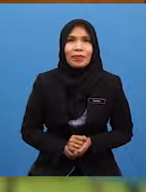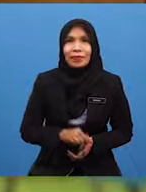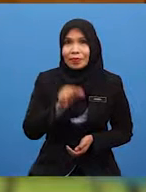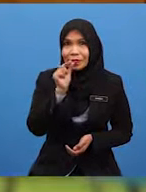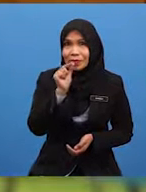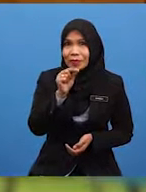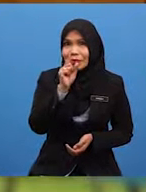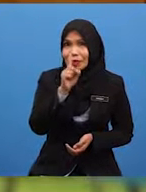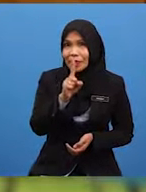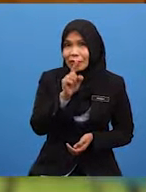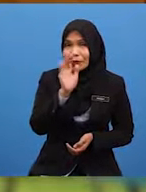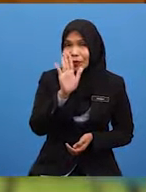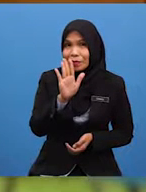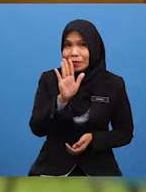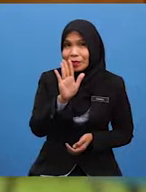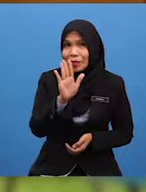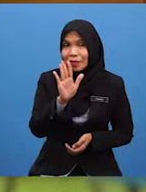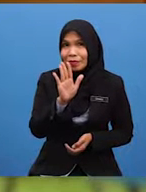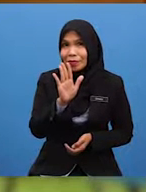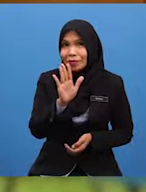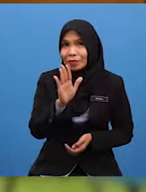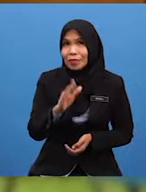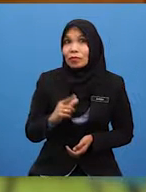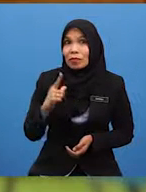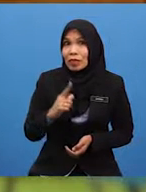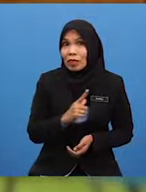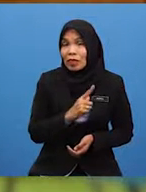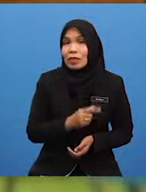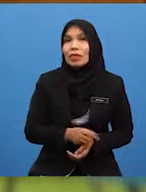Titik 15 mewakili huruf apa?